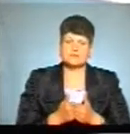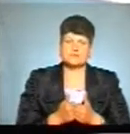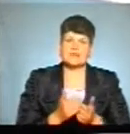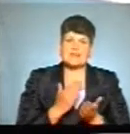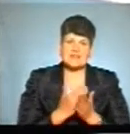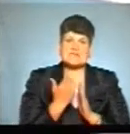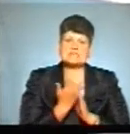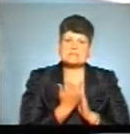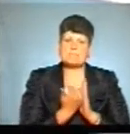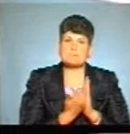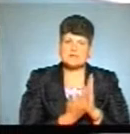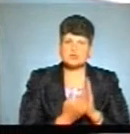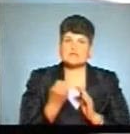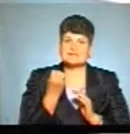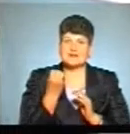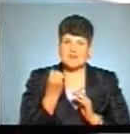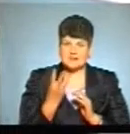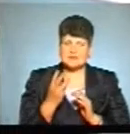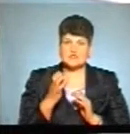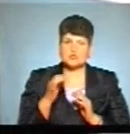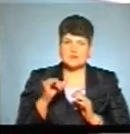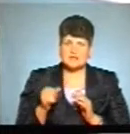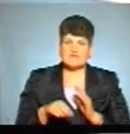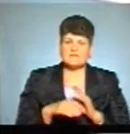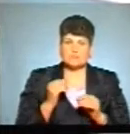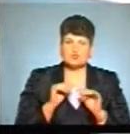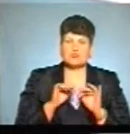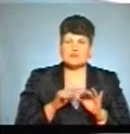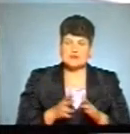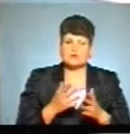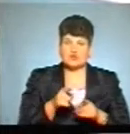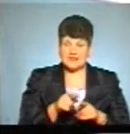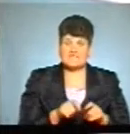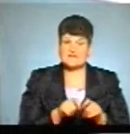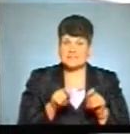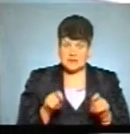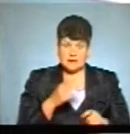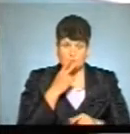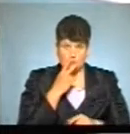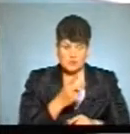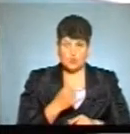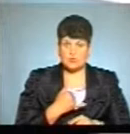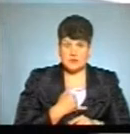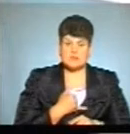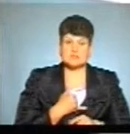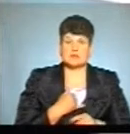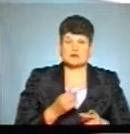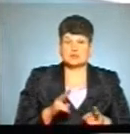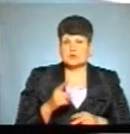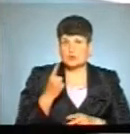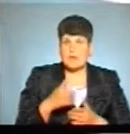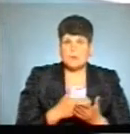є список з 13 суб'єктів виборчого процесу, але якщо їх відкрити і побачити, то в нас лише є по одній політичній